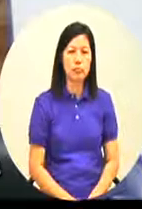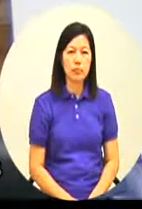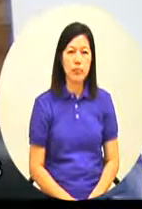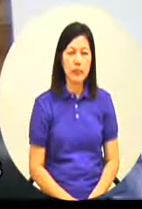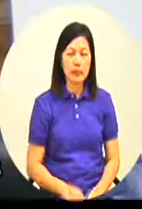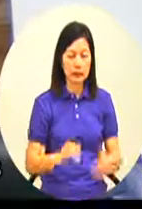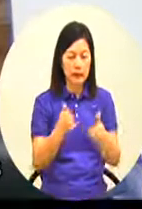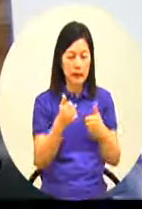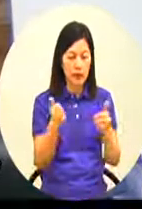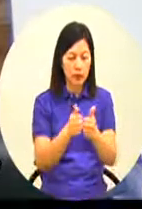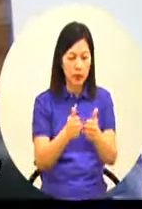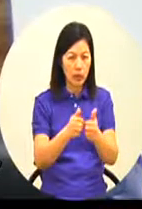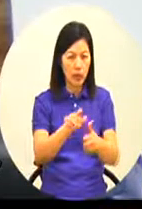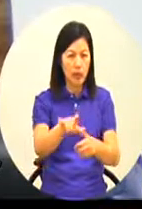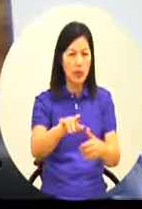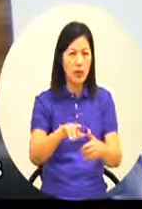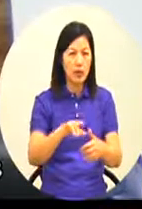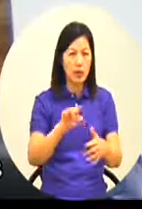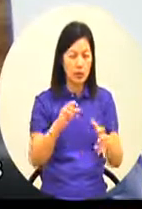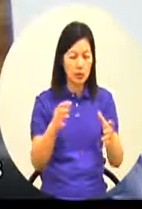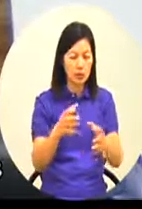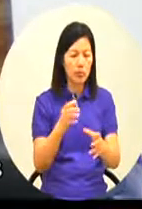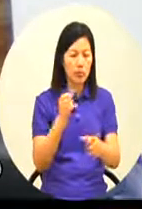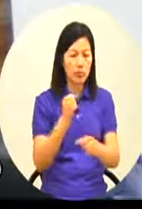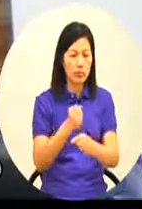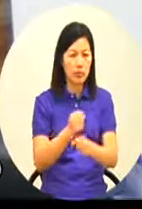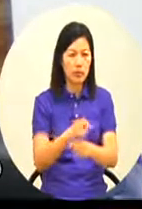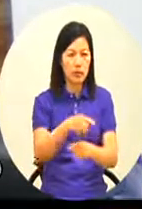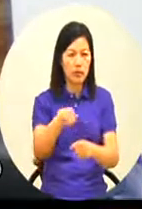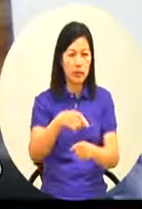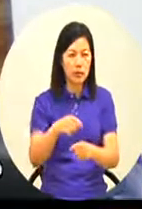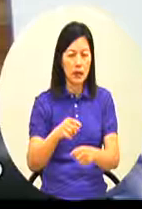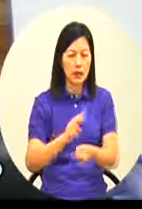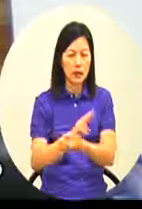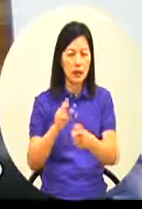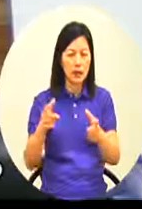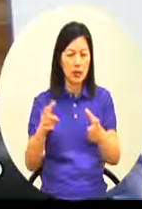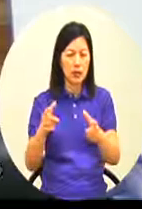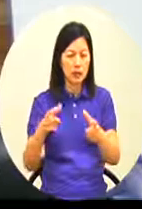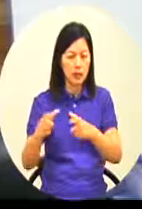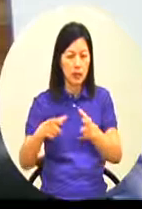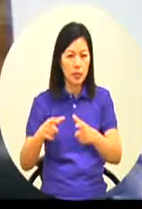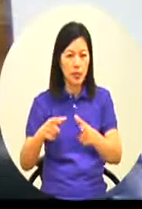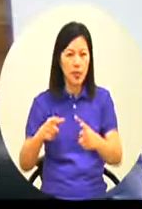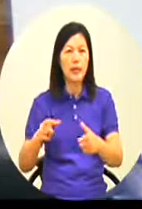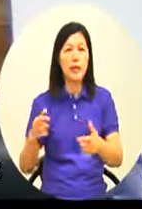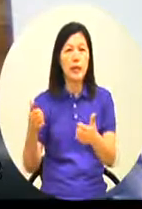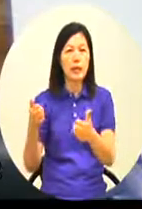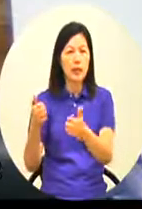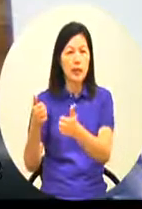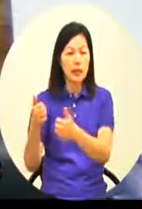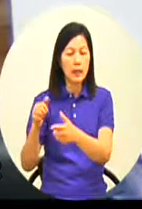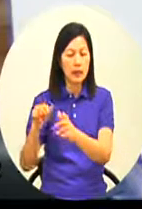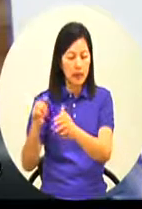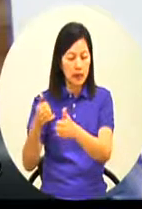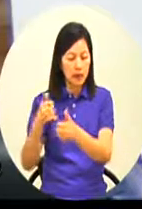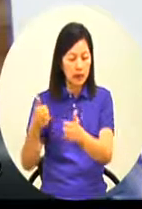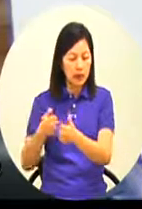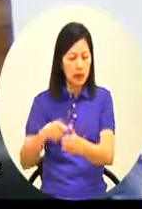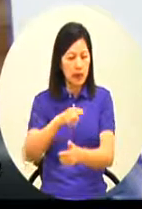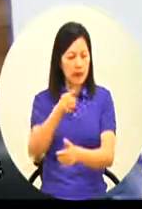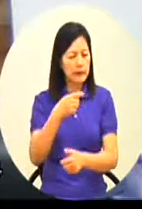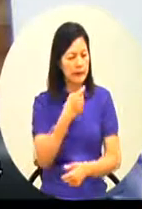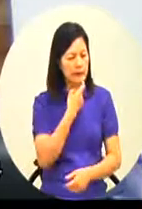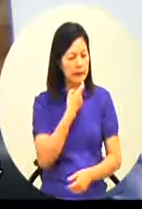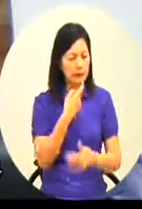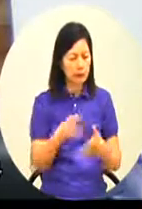同仁呢，包括我们小港区的议员，我们林园大寮区的议员呢，大家都有强烈的质疑过吼，为什么